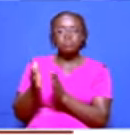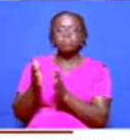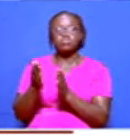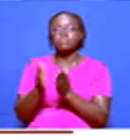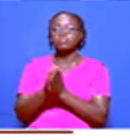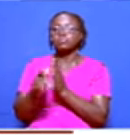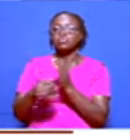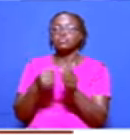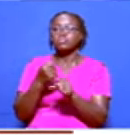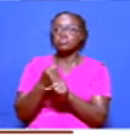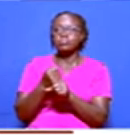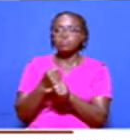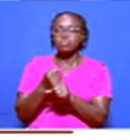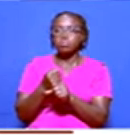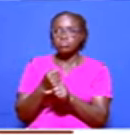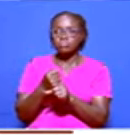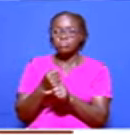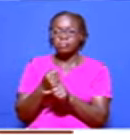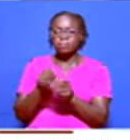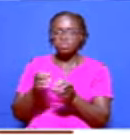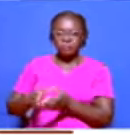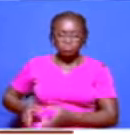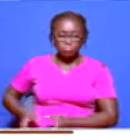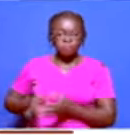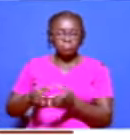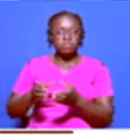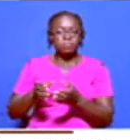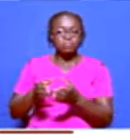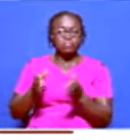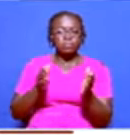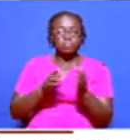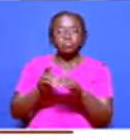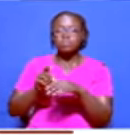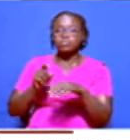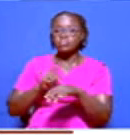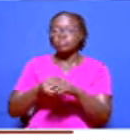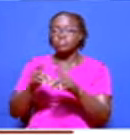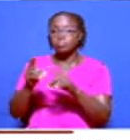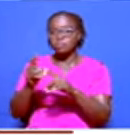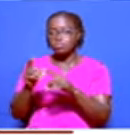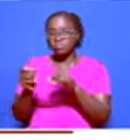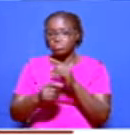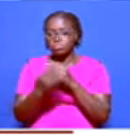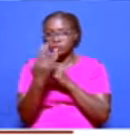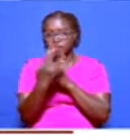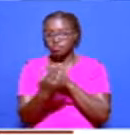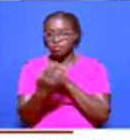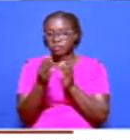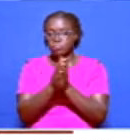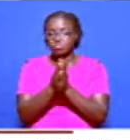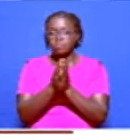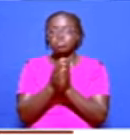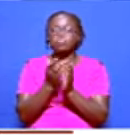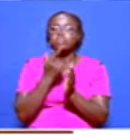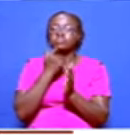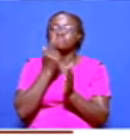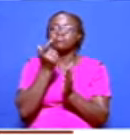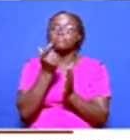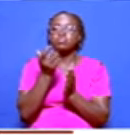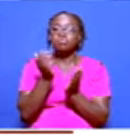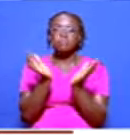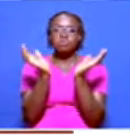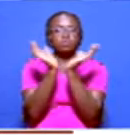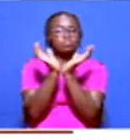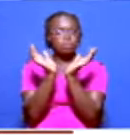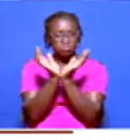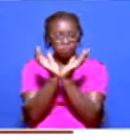ya mashindano ya raga ya Bathes ambayo yataandaliwa kuanzia 9 mwezi huu katika uwanja wa taifa wa Nyayo hapa jijini Nairobi. Timu hiyo